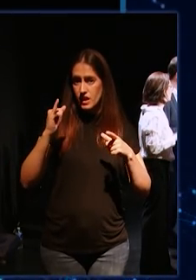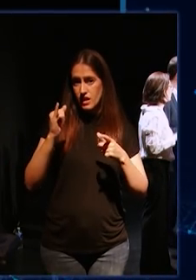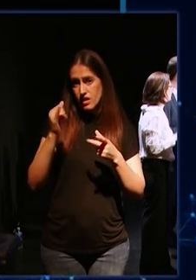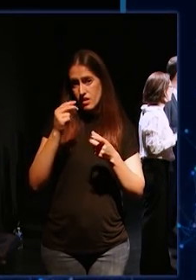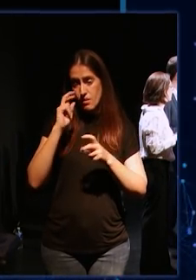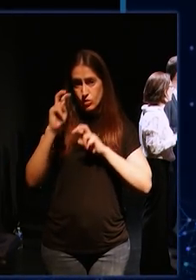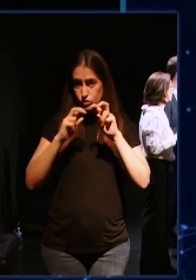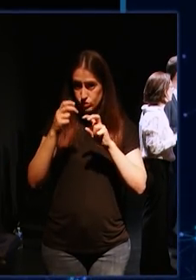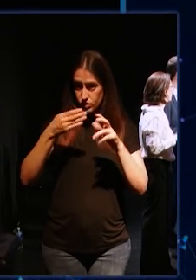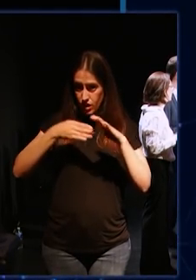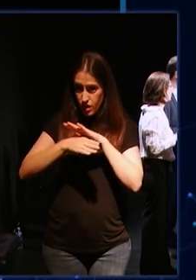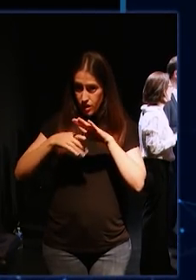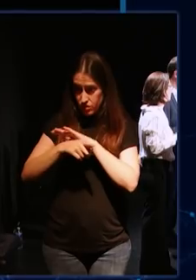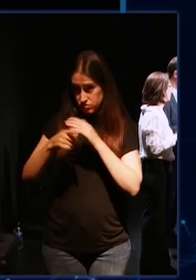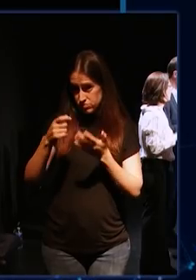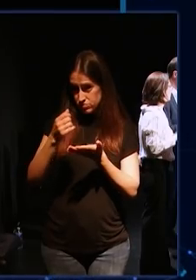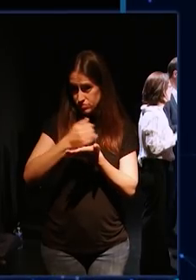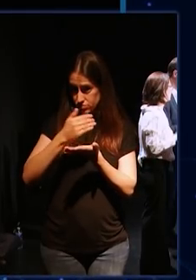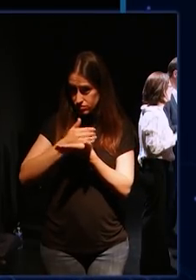hauria d'oferir una formació